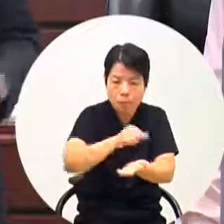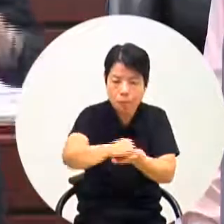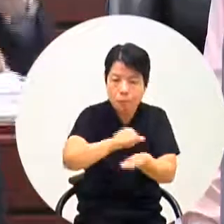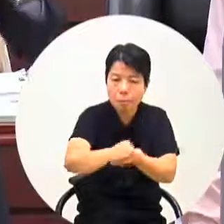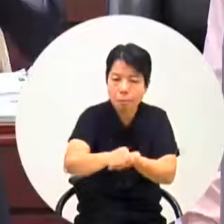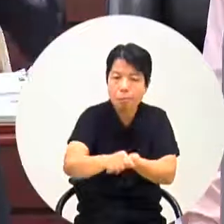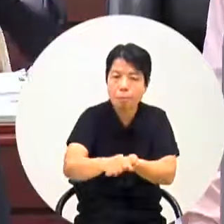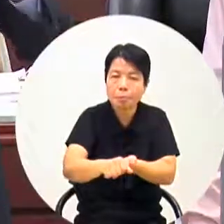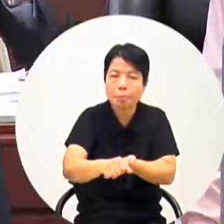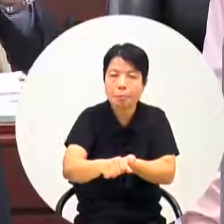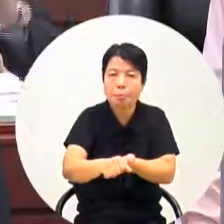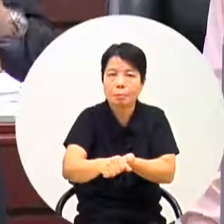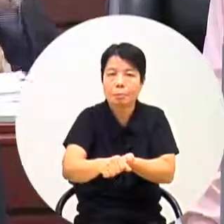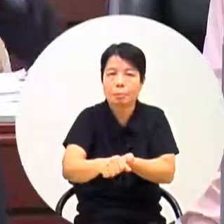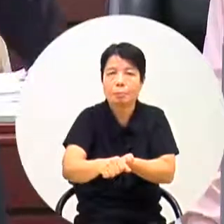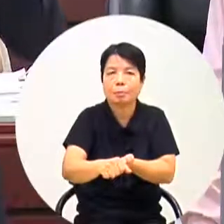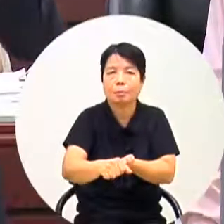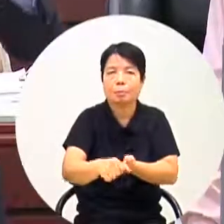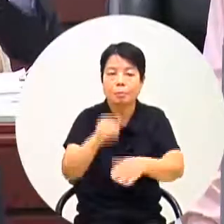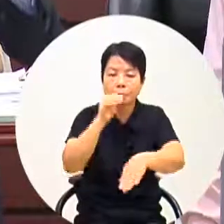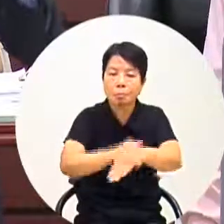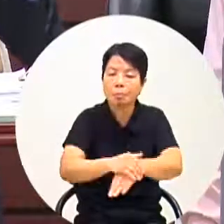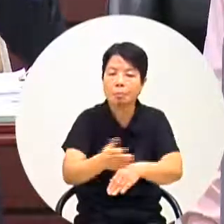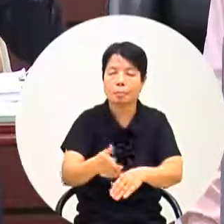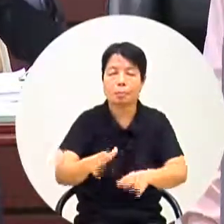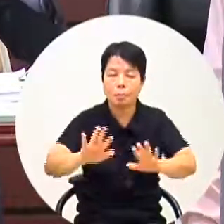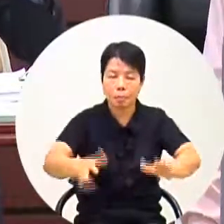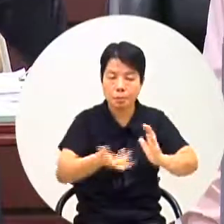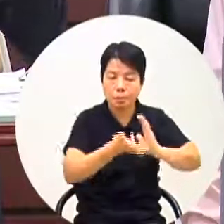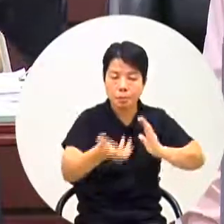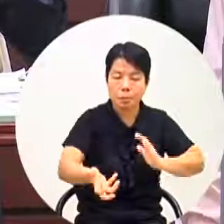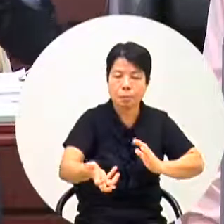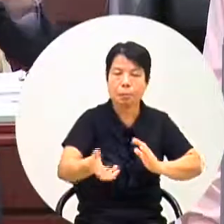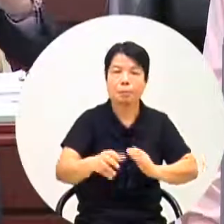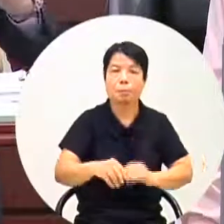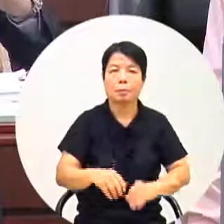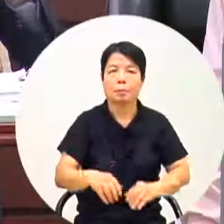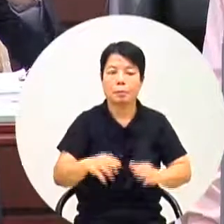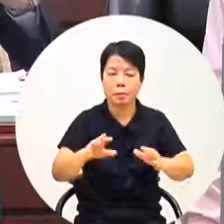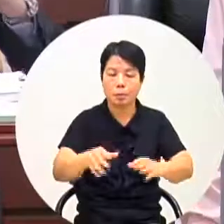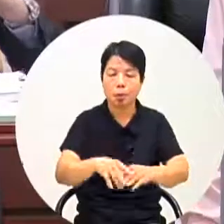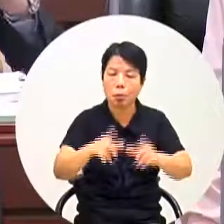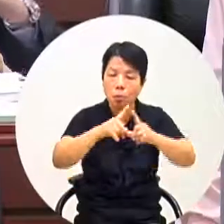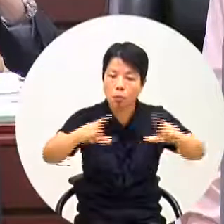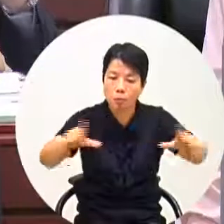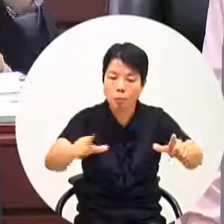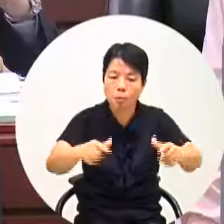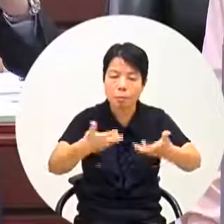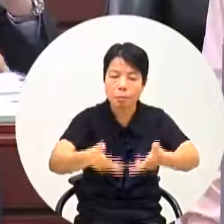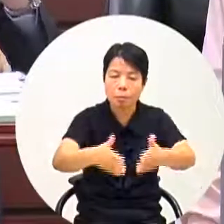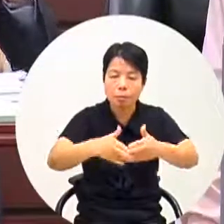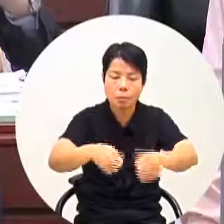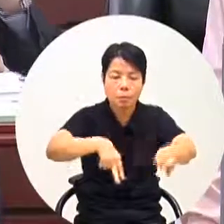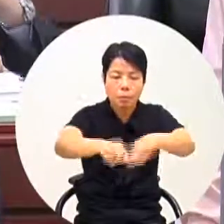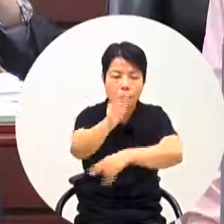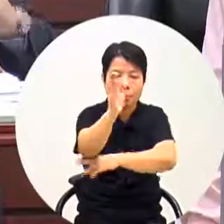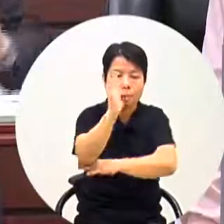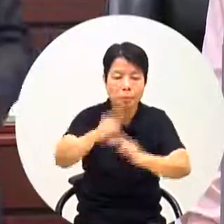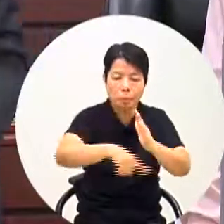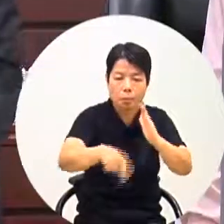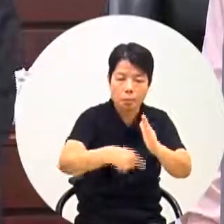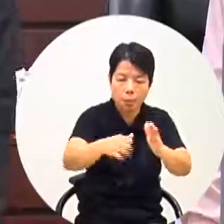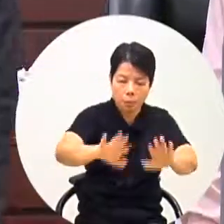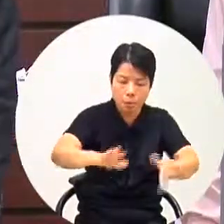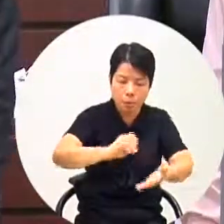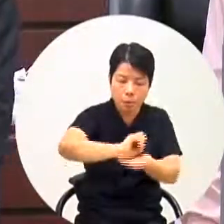了没有？ 迁村计划书这个是目前我们是几个大原则，都是在跟行政院这边相关的单位去报告的时候，